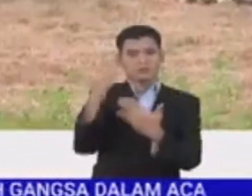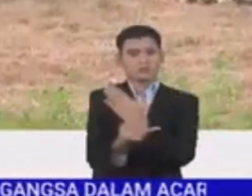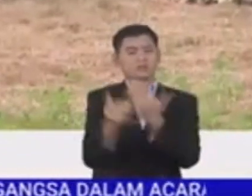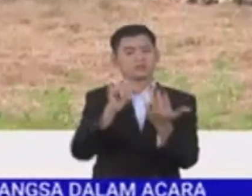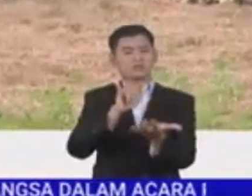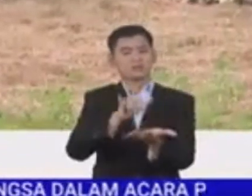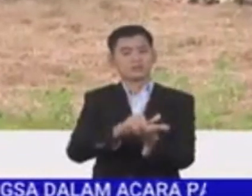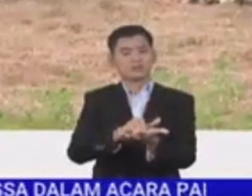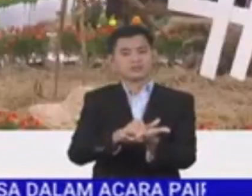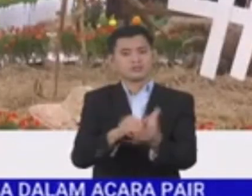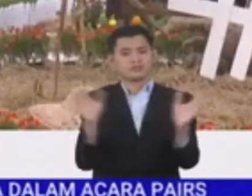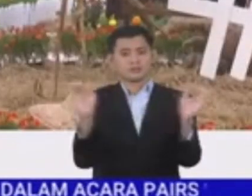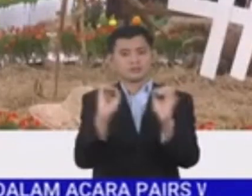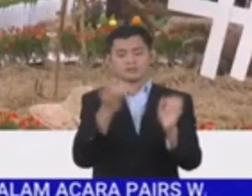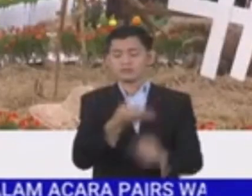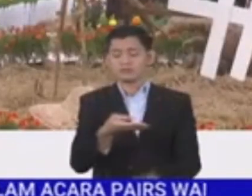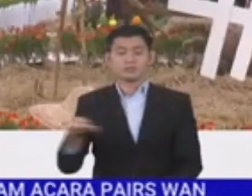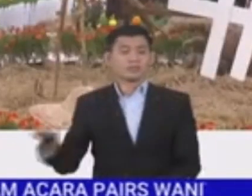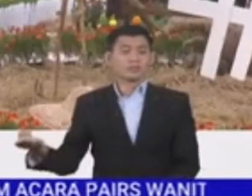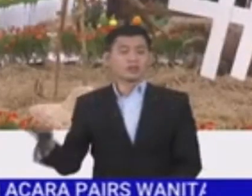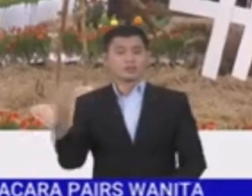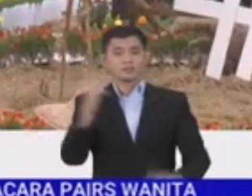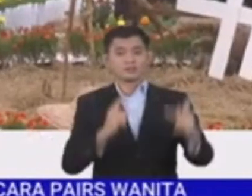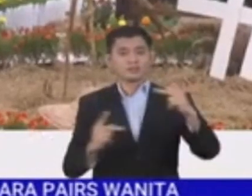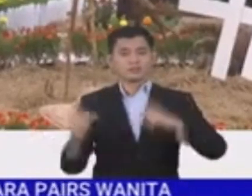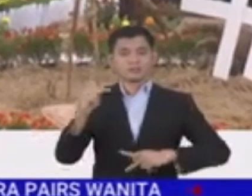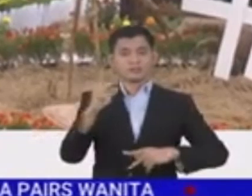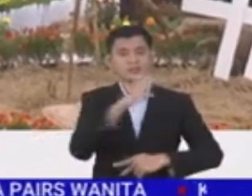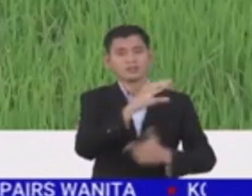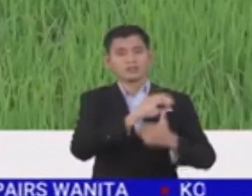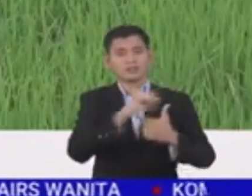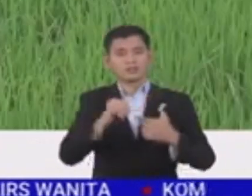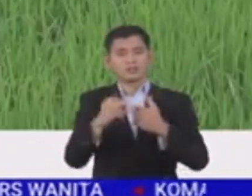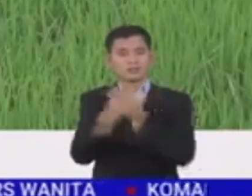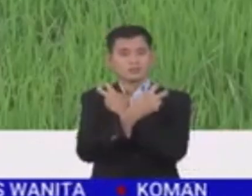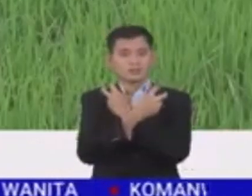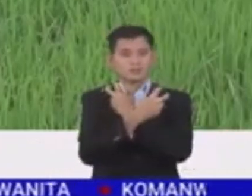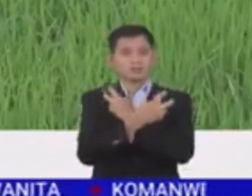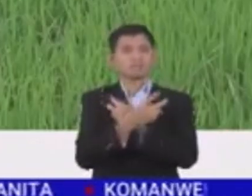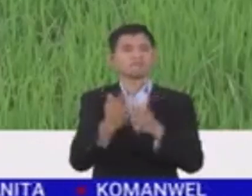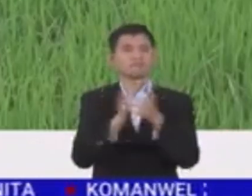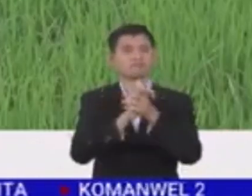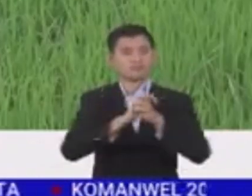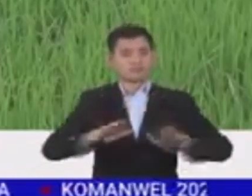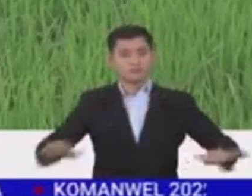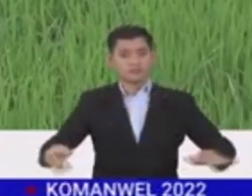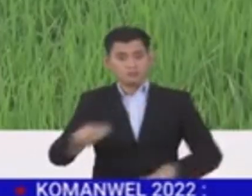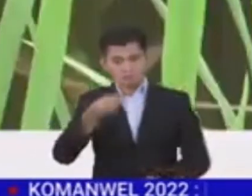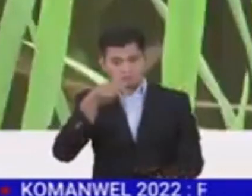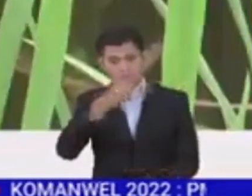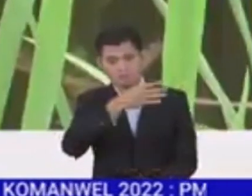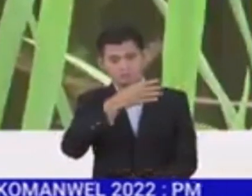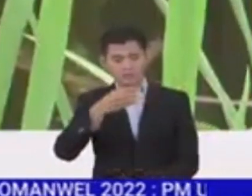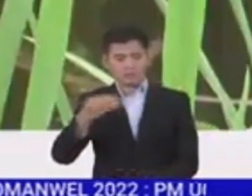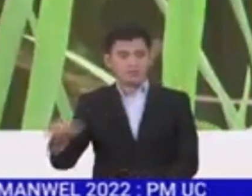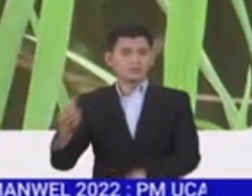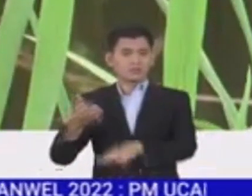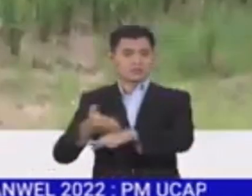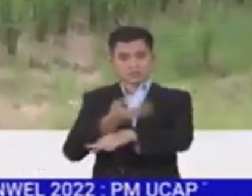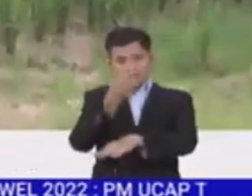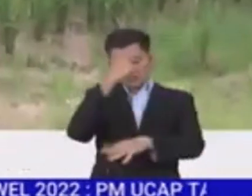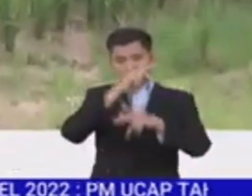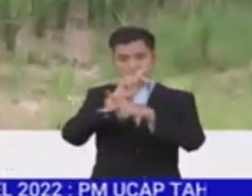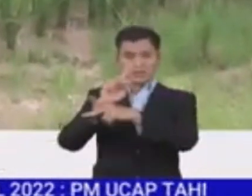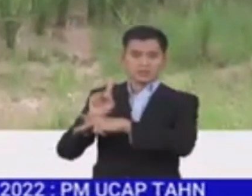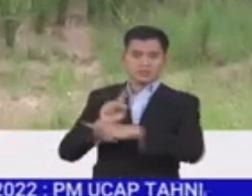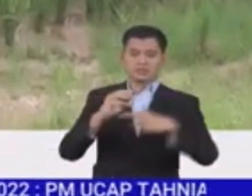organik iaitu tanpa sebarang bahan kimia atau racun. Selain selamat dimakan, ia juga dibangunkan bagi penternakan udang